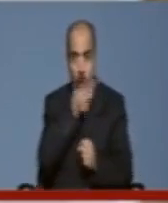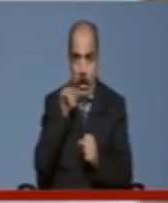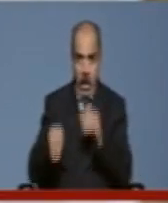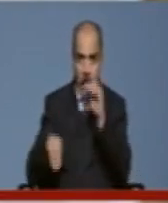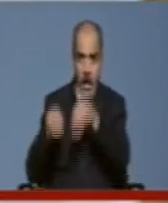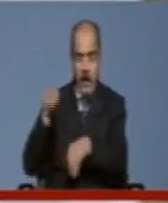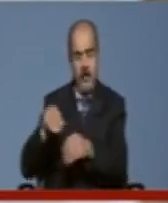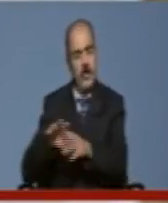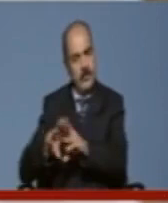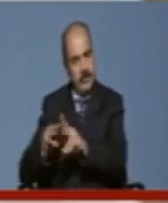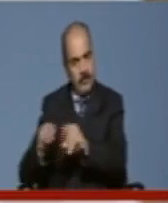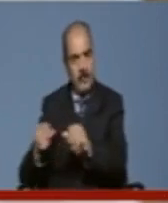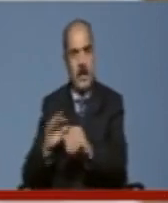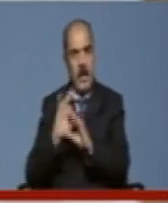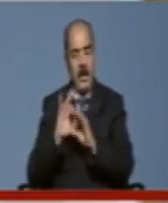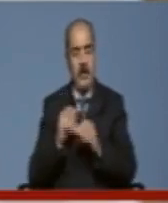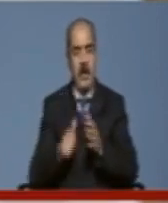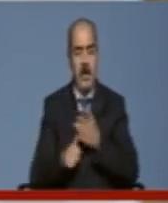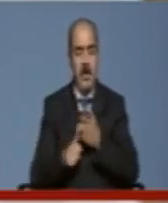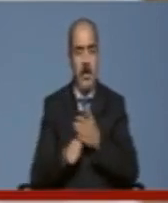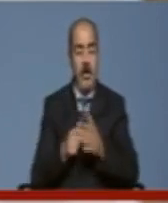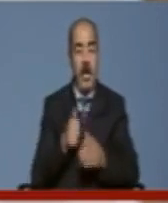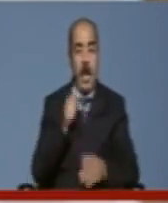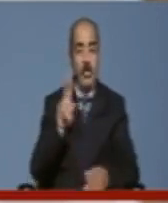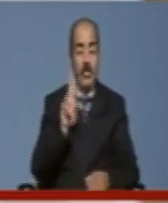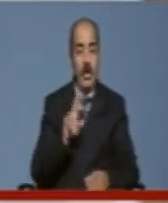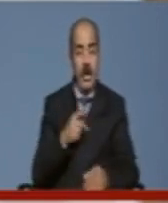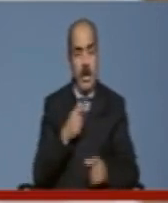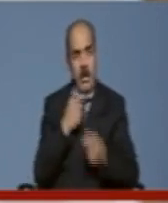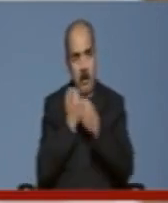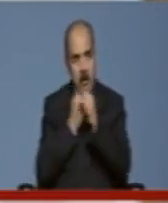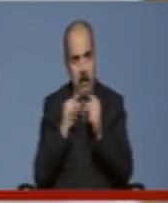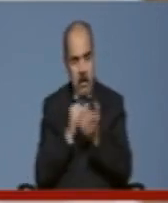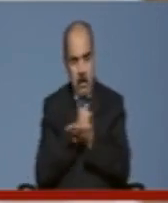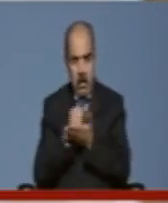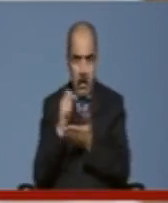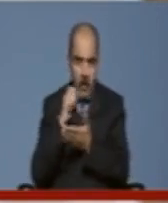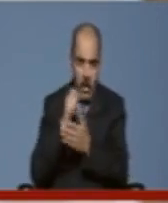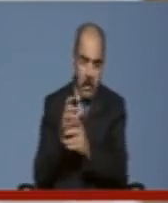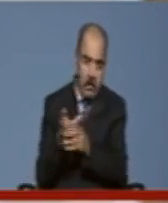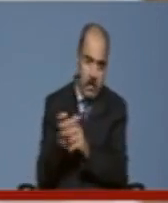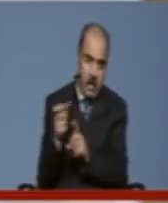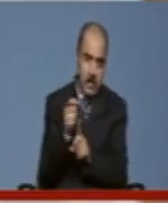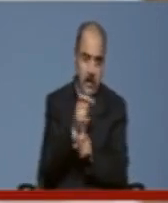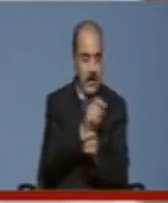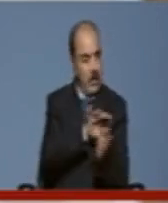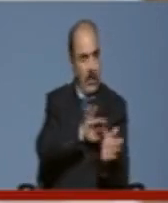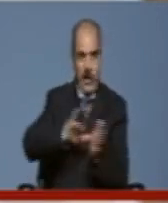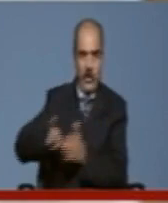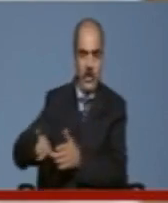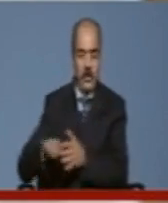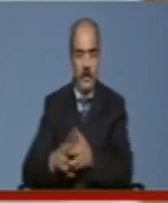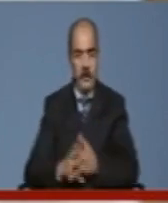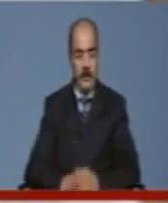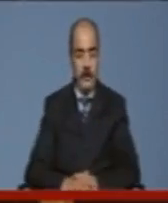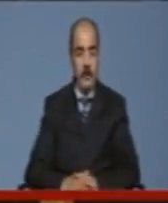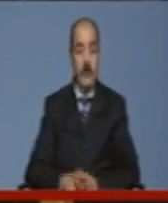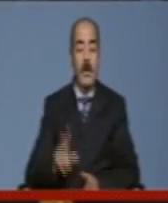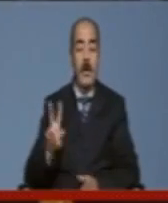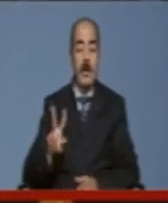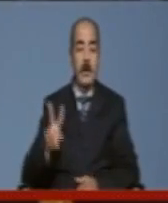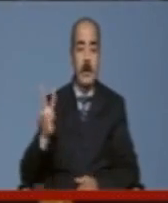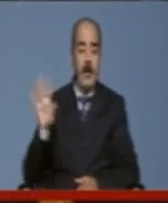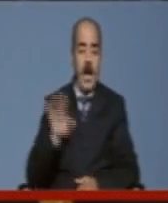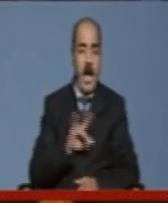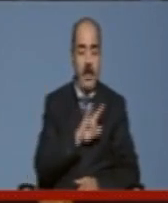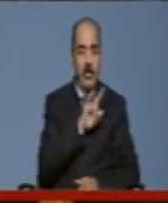أولا، الجزء الأول من جوابنا هو مكافحة الإرهاب. أقول ذلك لأن في 7 أكتوبر تم ارتكاب